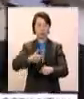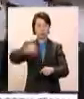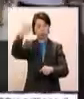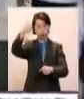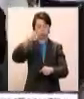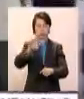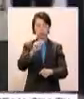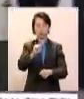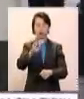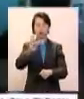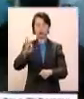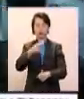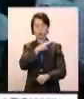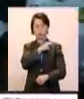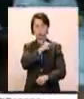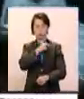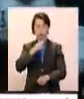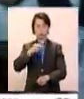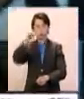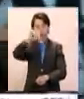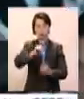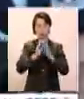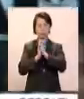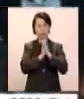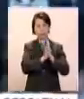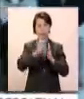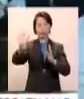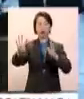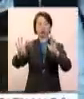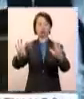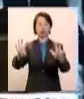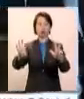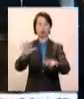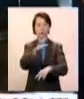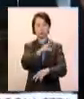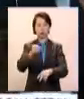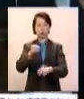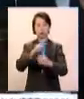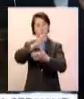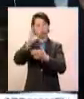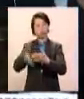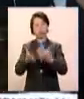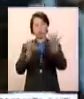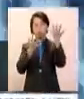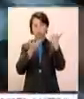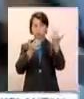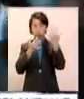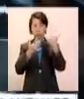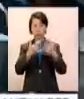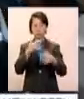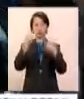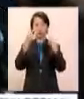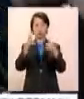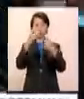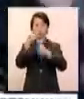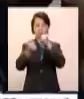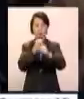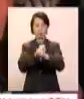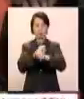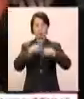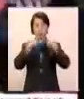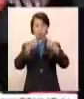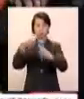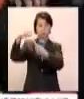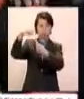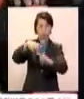kejohanan AFF di Indonesia menewaskan Myanmar 4-3. Sekaligus menamatkan penantian selama 16 tahun sejak